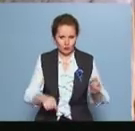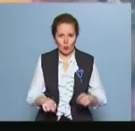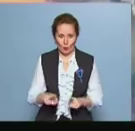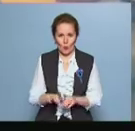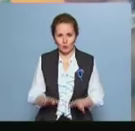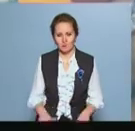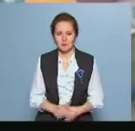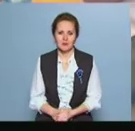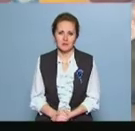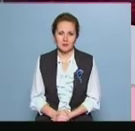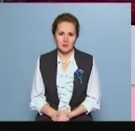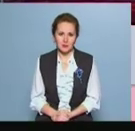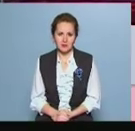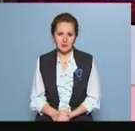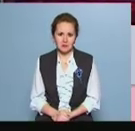Удмуртия».